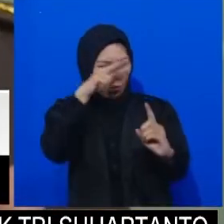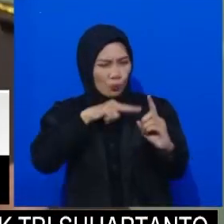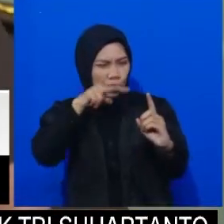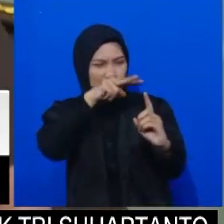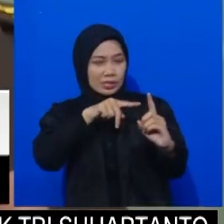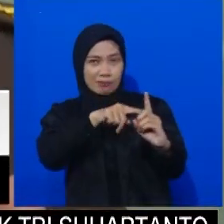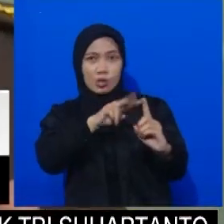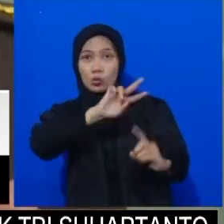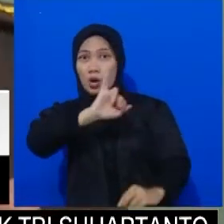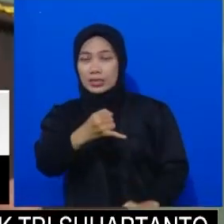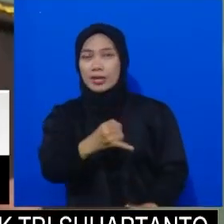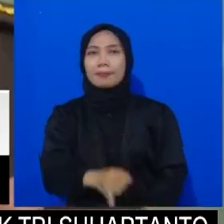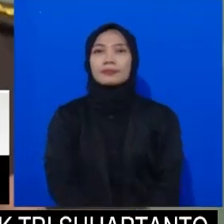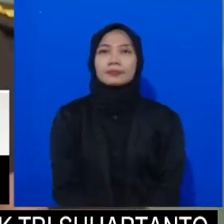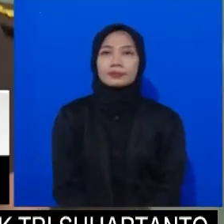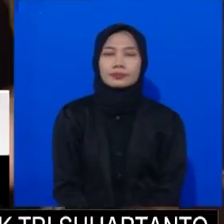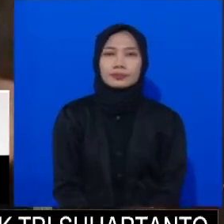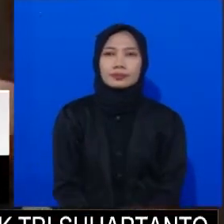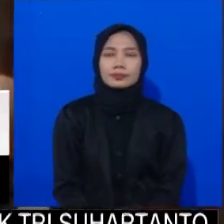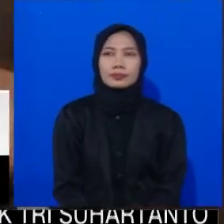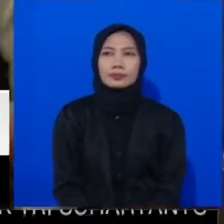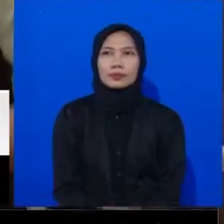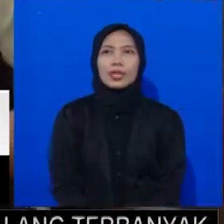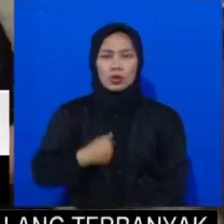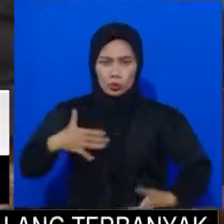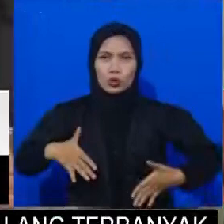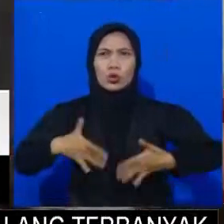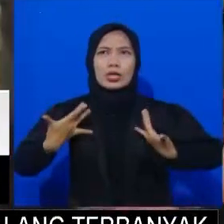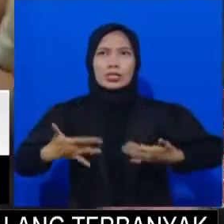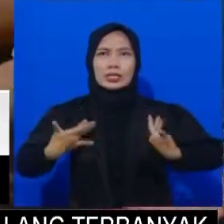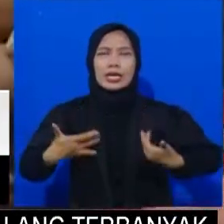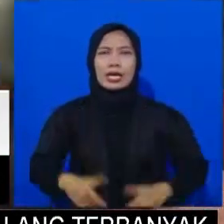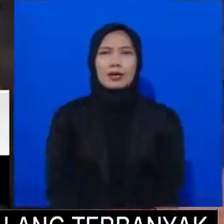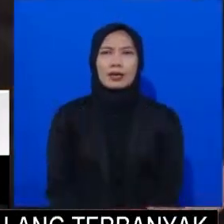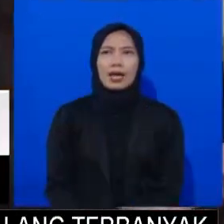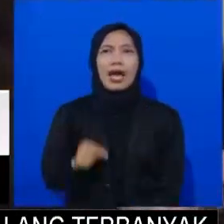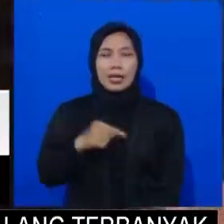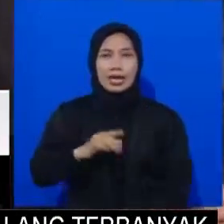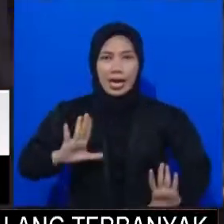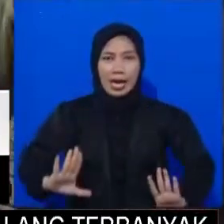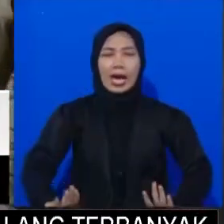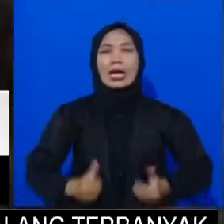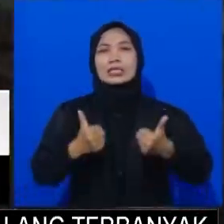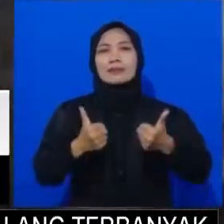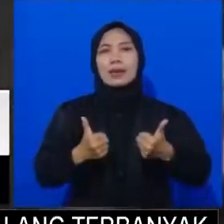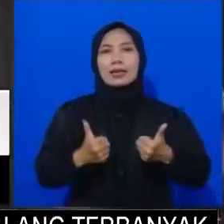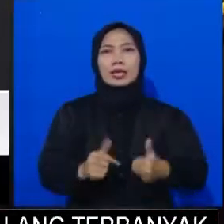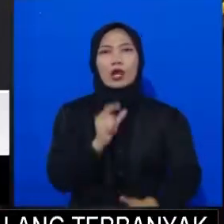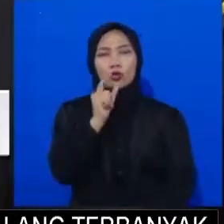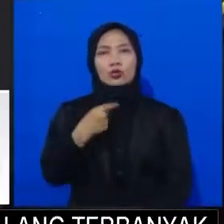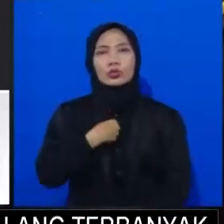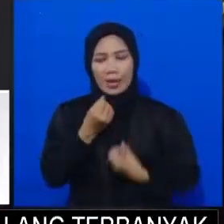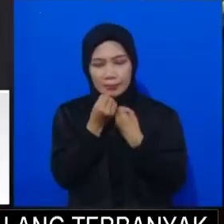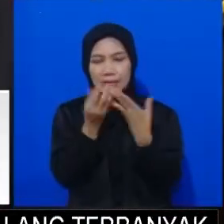jam, Menpora Dito Aryo Tejo mengaku senang akhirnya mendapat kesempatan meluruskan tuduhan terhadap dirinya.